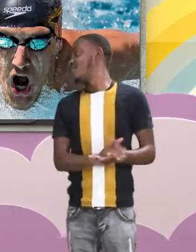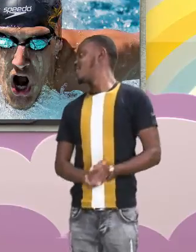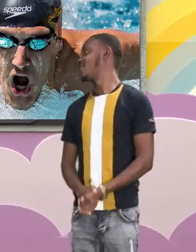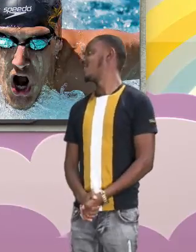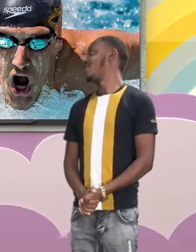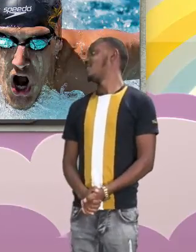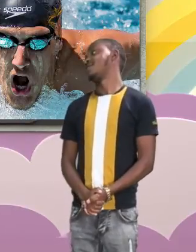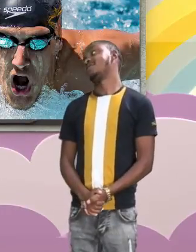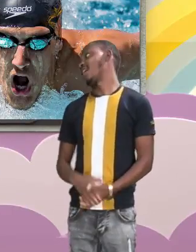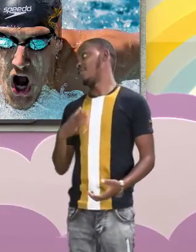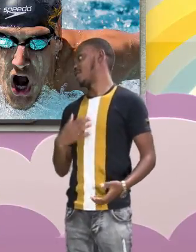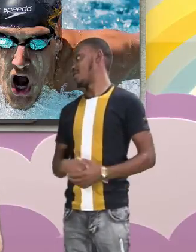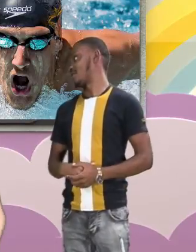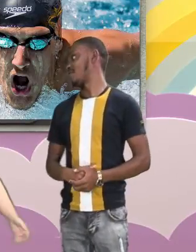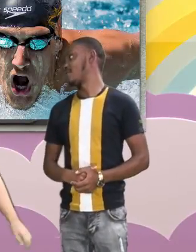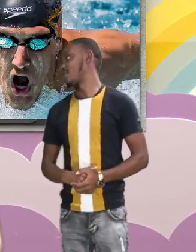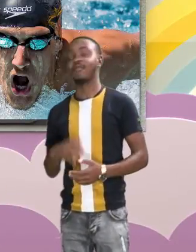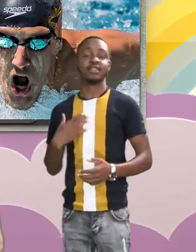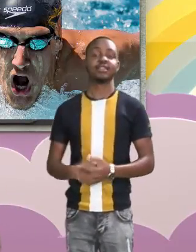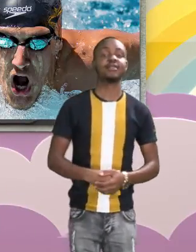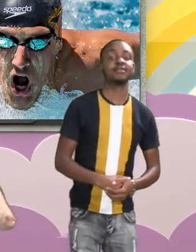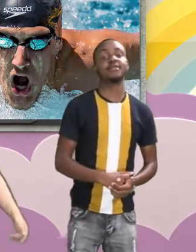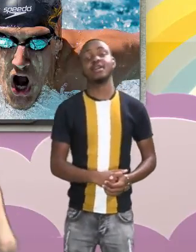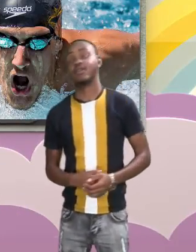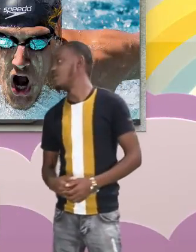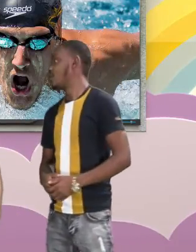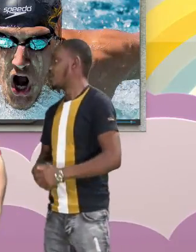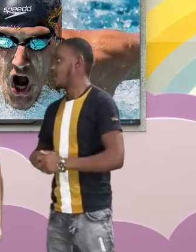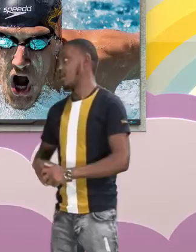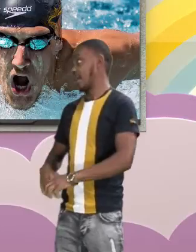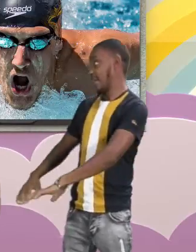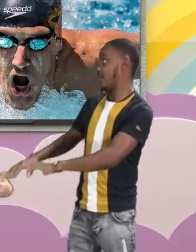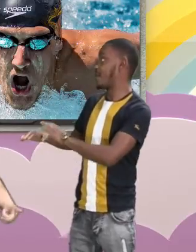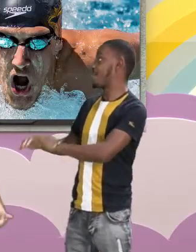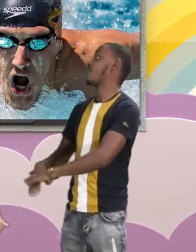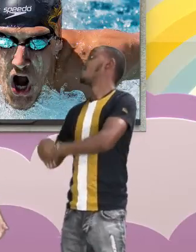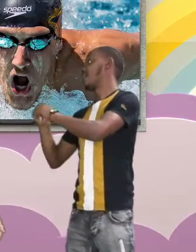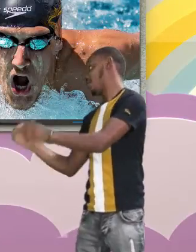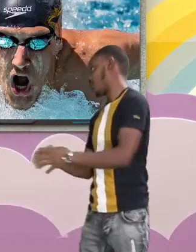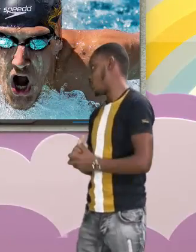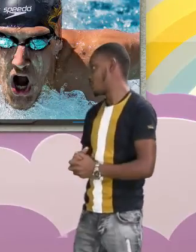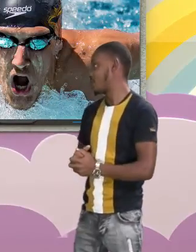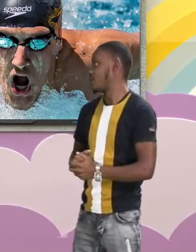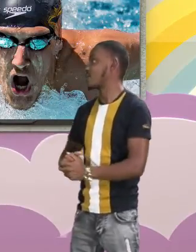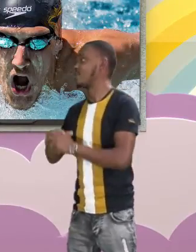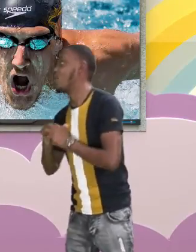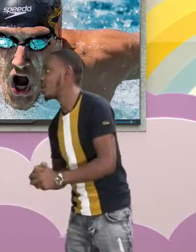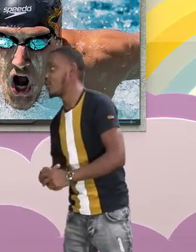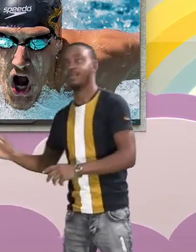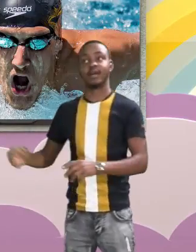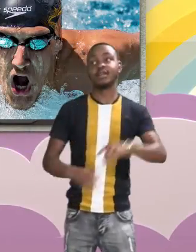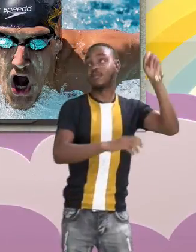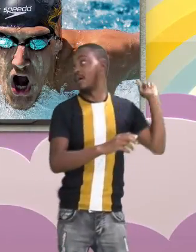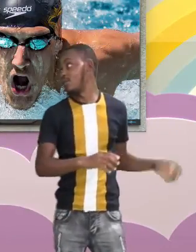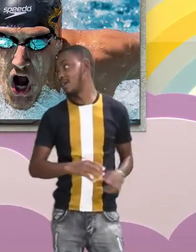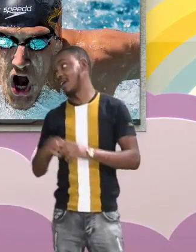Ek was eerste. Ik was eerste. Ek was eerste. Ik was eerste. Ek was eerste. Sê Ken net jy- ek was eerste. Ken je wat ons kan doen? Wat? Ons kan morgen